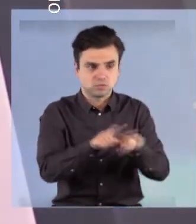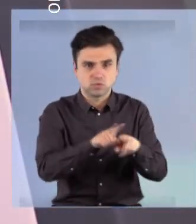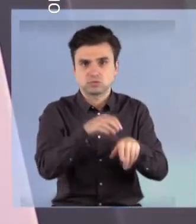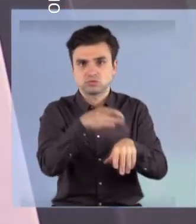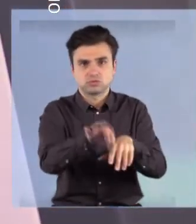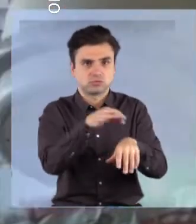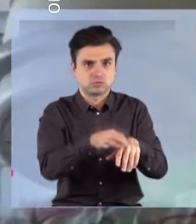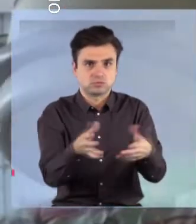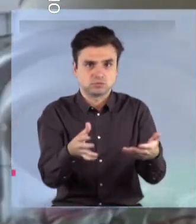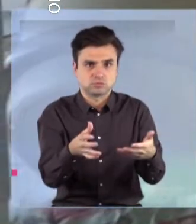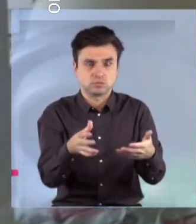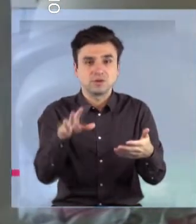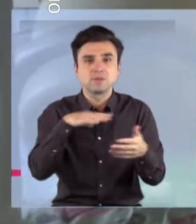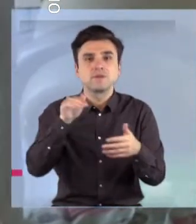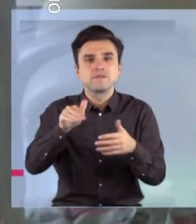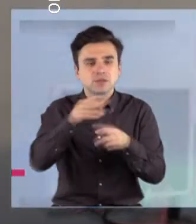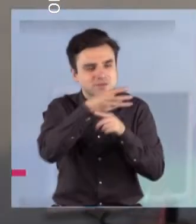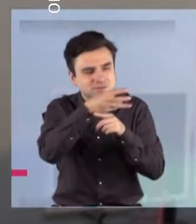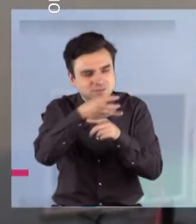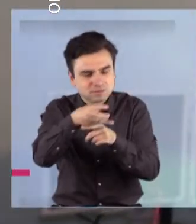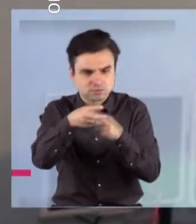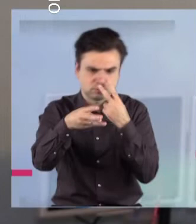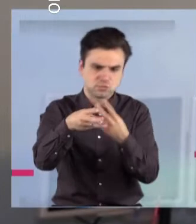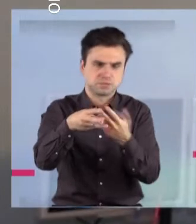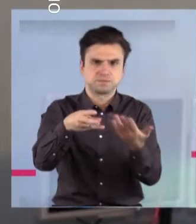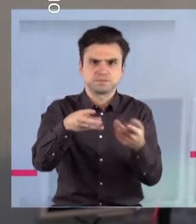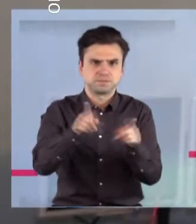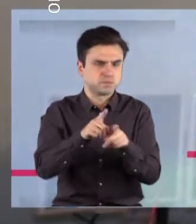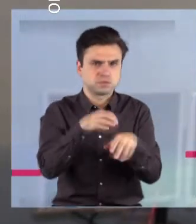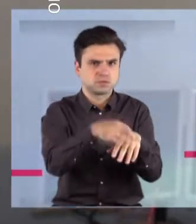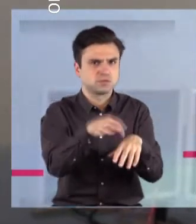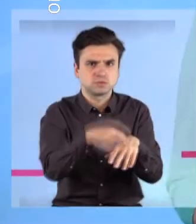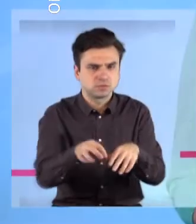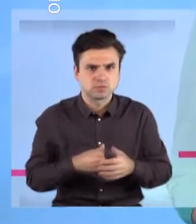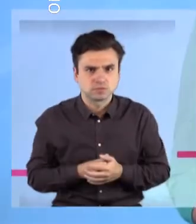на судинах. Карина Костецька, Олег Єрмолінський, Микита Бондаренко, Перший міський.